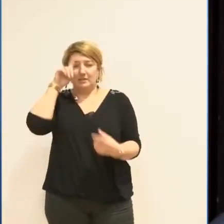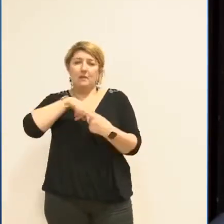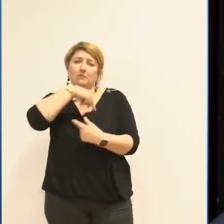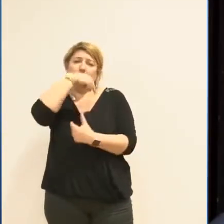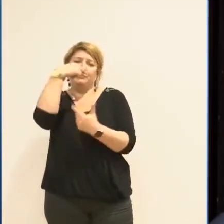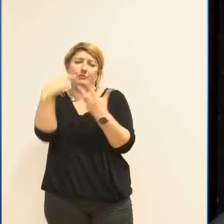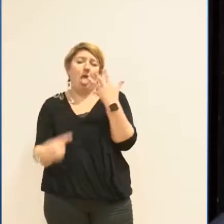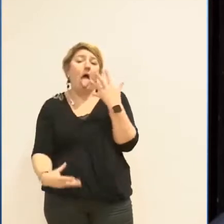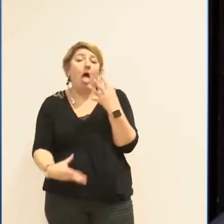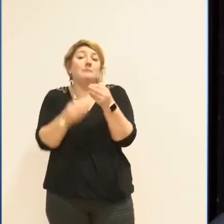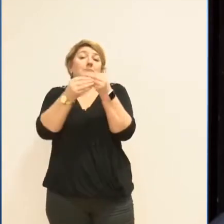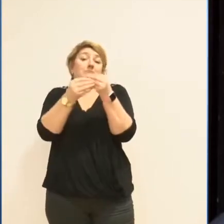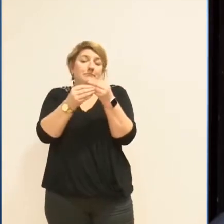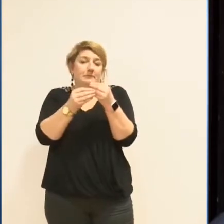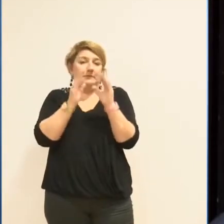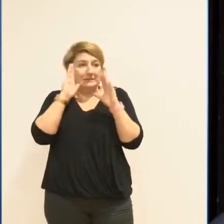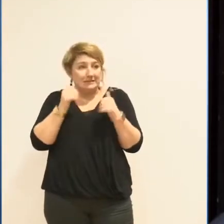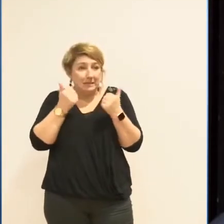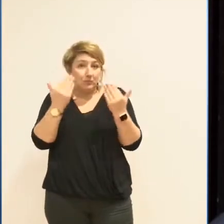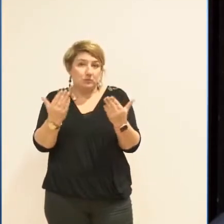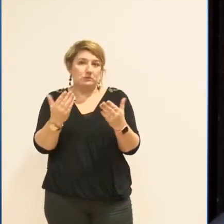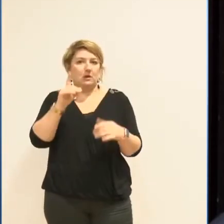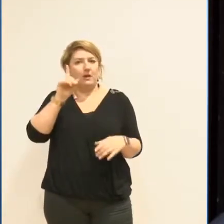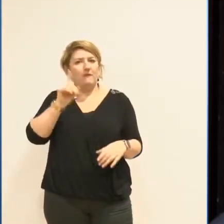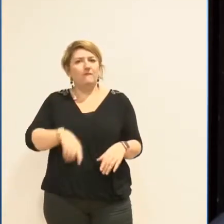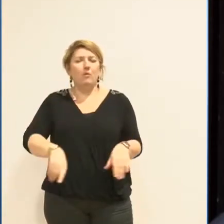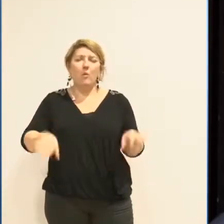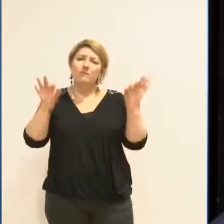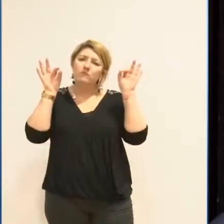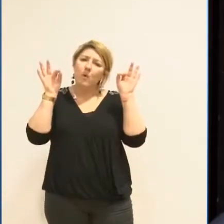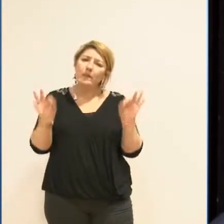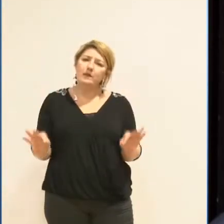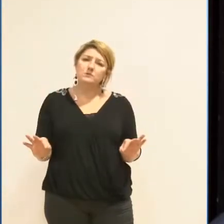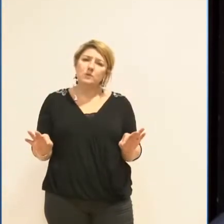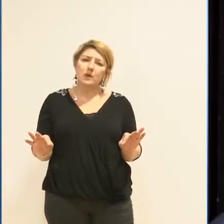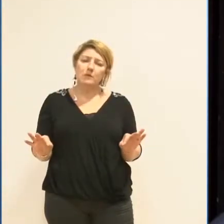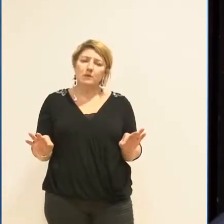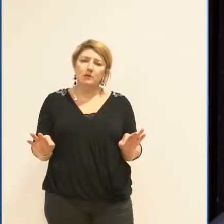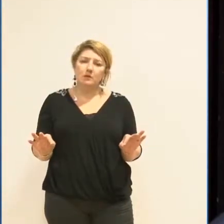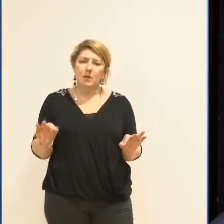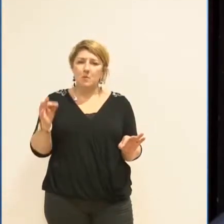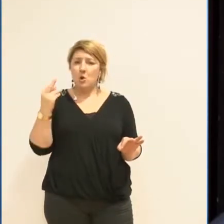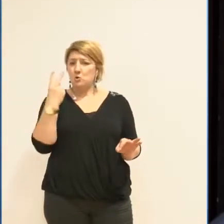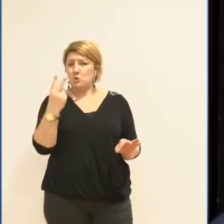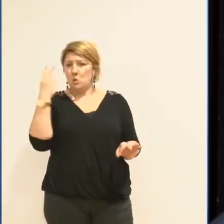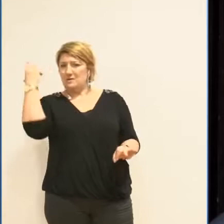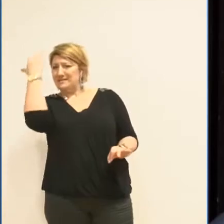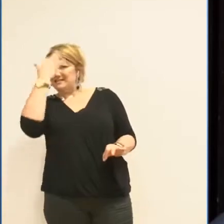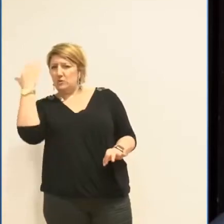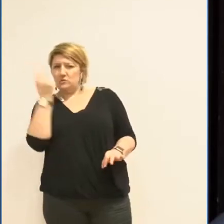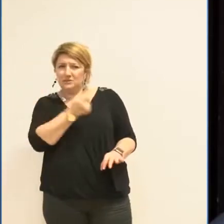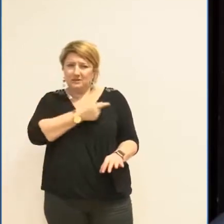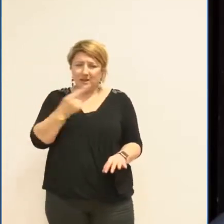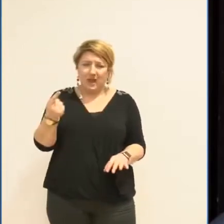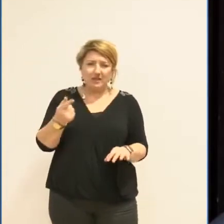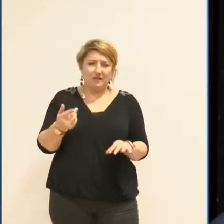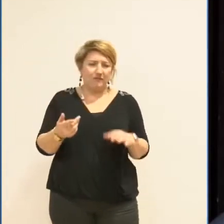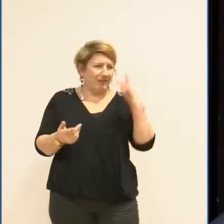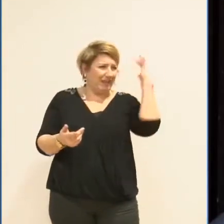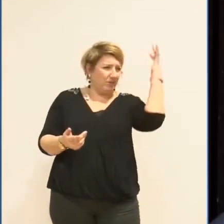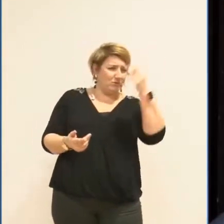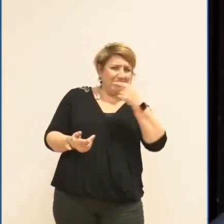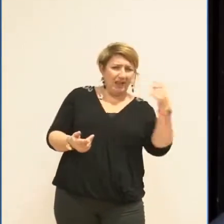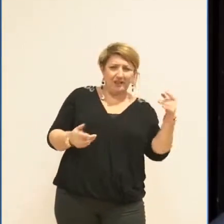nous faut garder raison à mi-chemin entre deux idéologies tout aussi néfastes, celle du tout